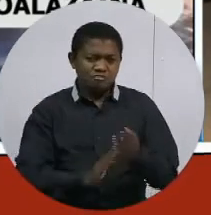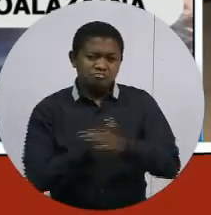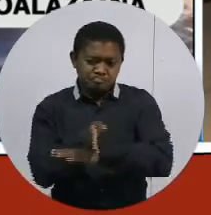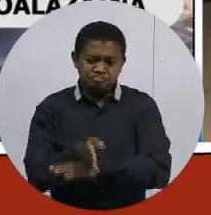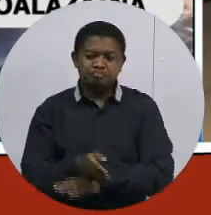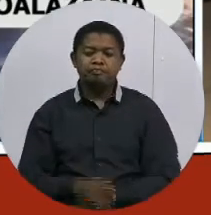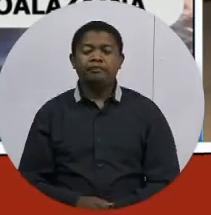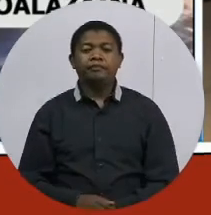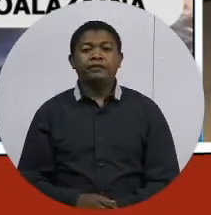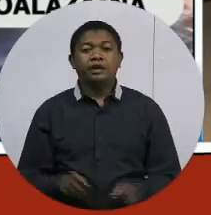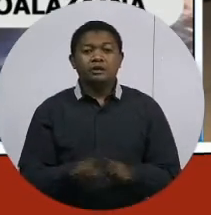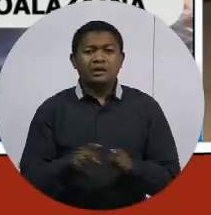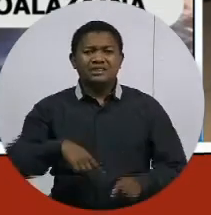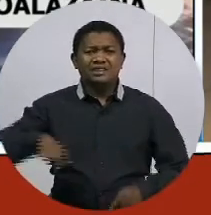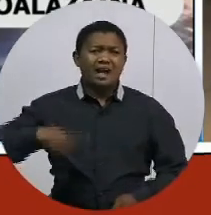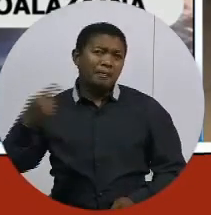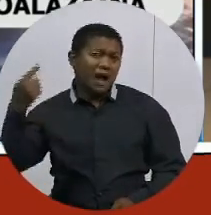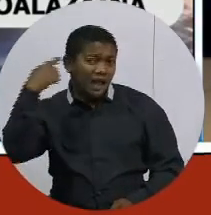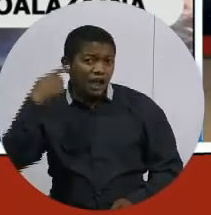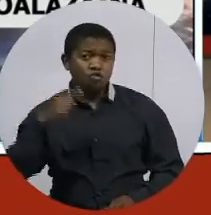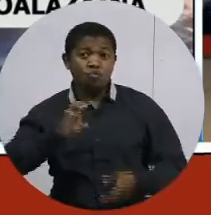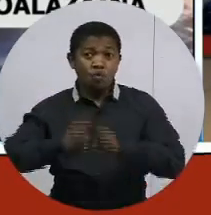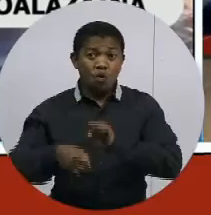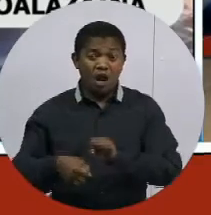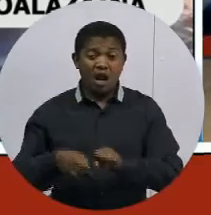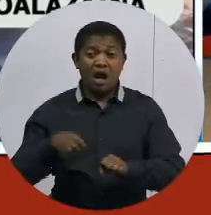BDF ty moa izany izahay dia nidina